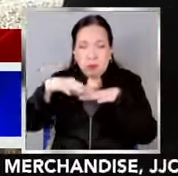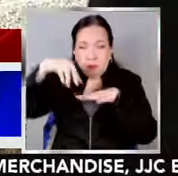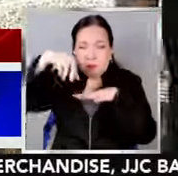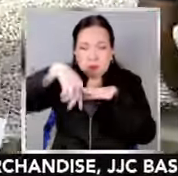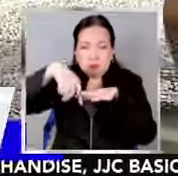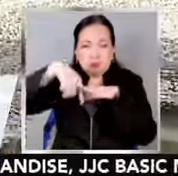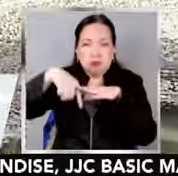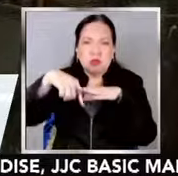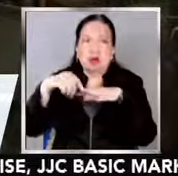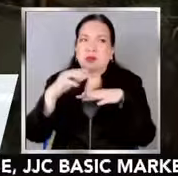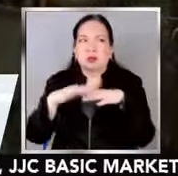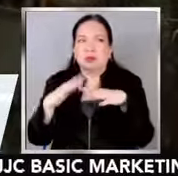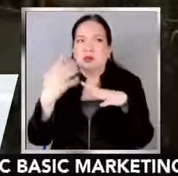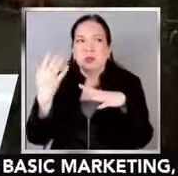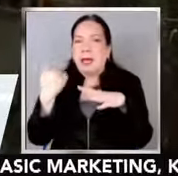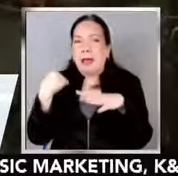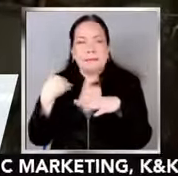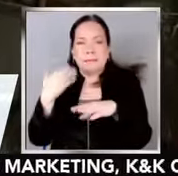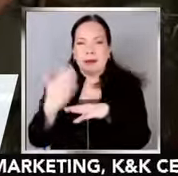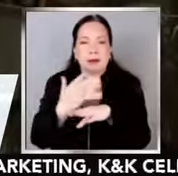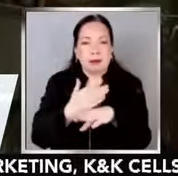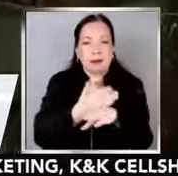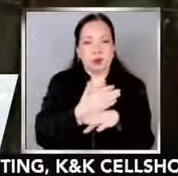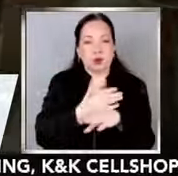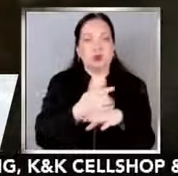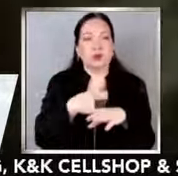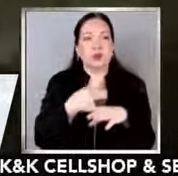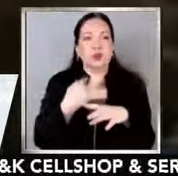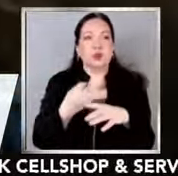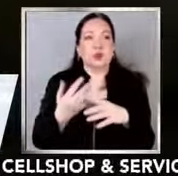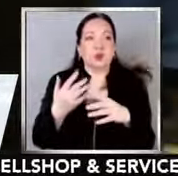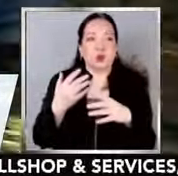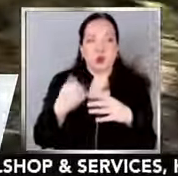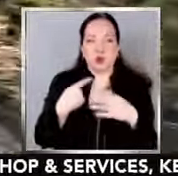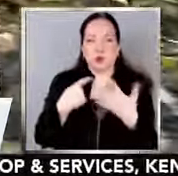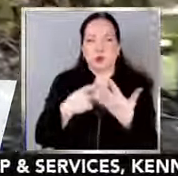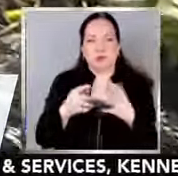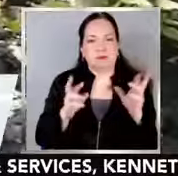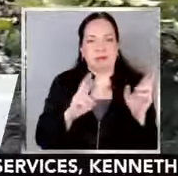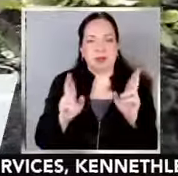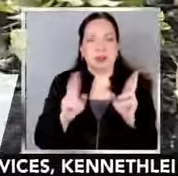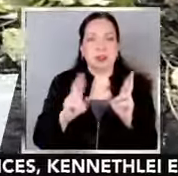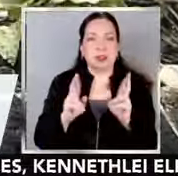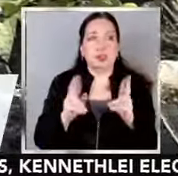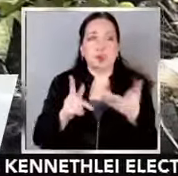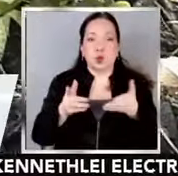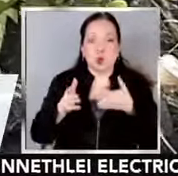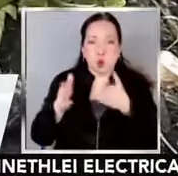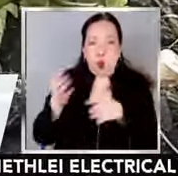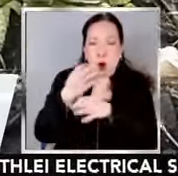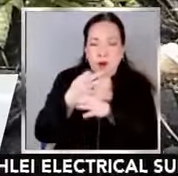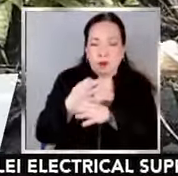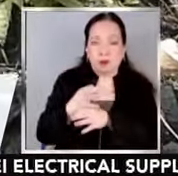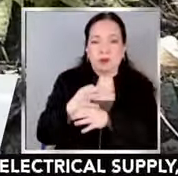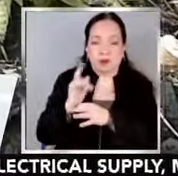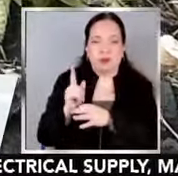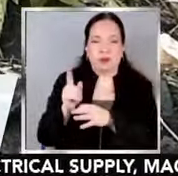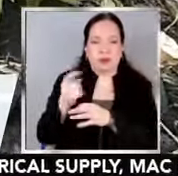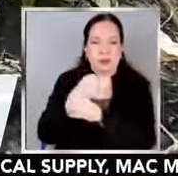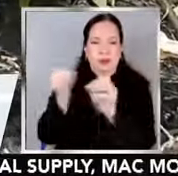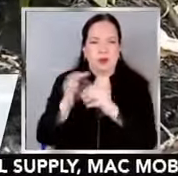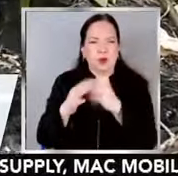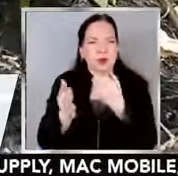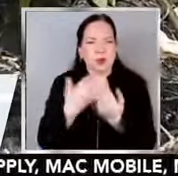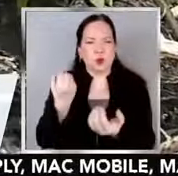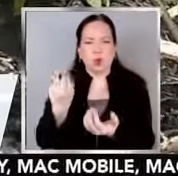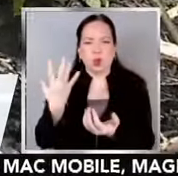wala pa pong development. Nakatakda na raw magpatupad ng Road and Drainage Improvement Project ang opisina na nagkakalaga ng humigit